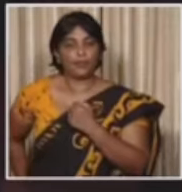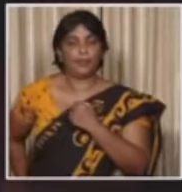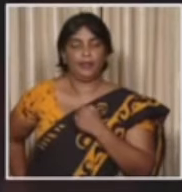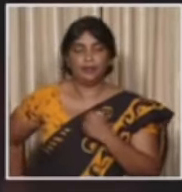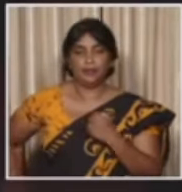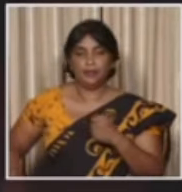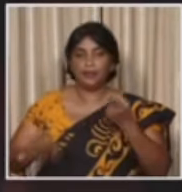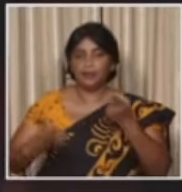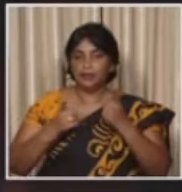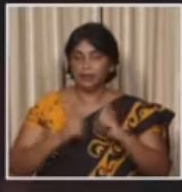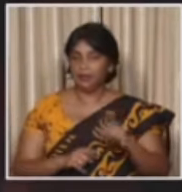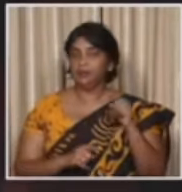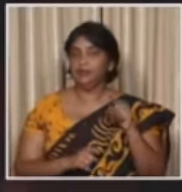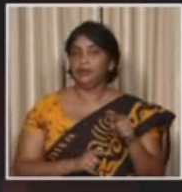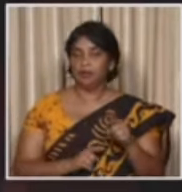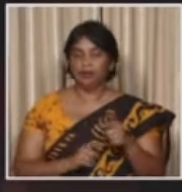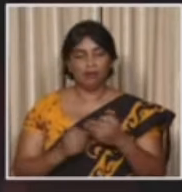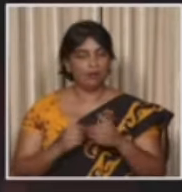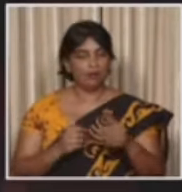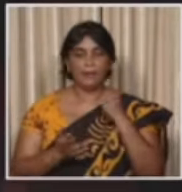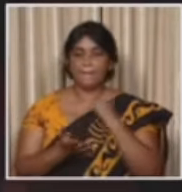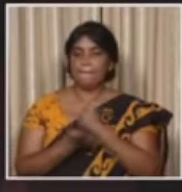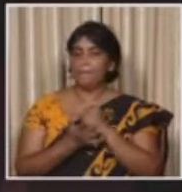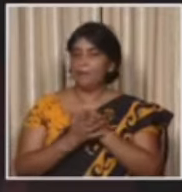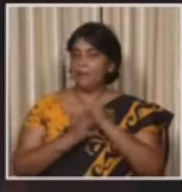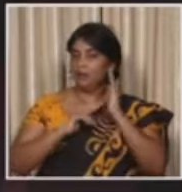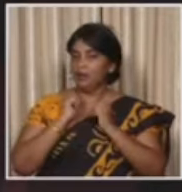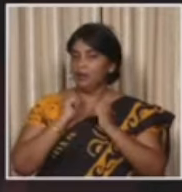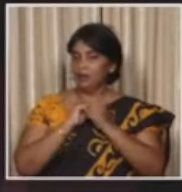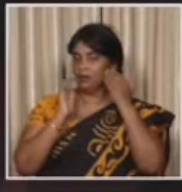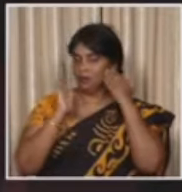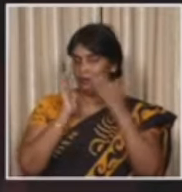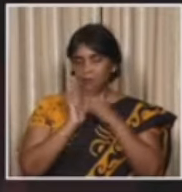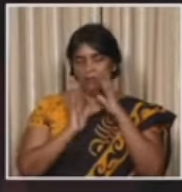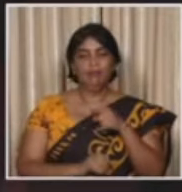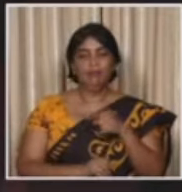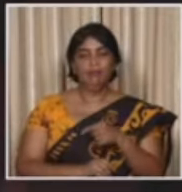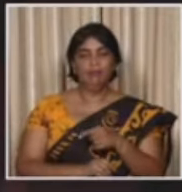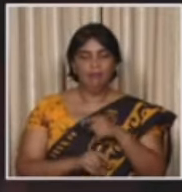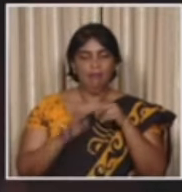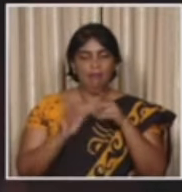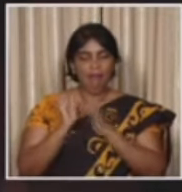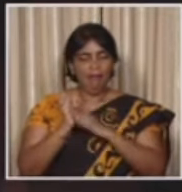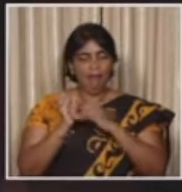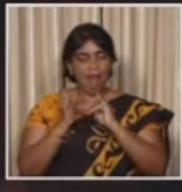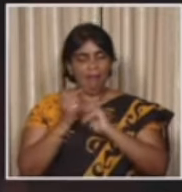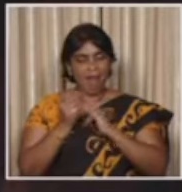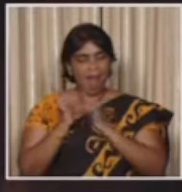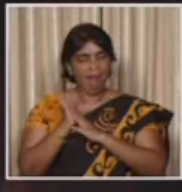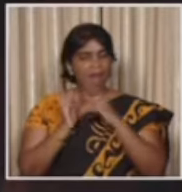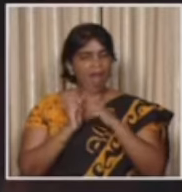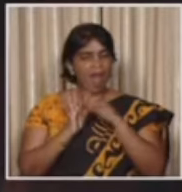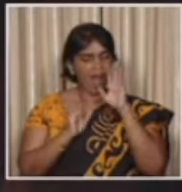පැත්තෙන් පවතින බැංකු ව්‍යුහය හරහා ඒ